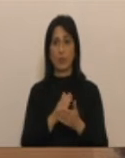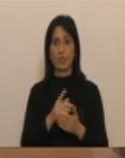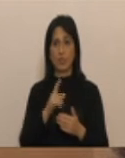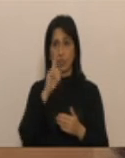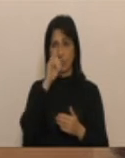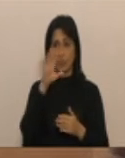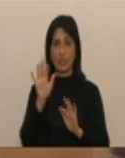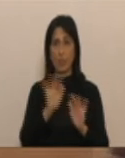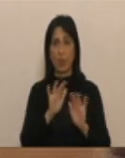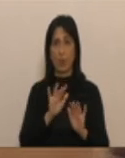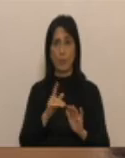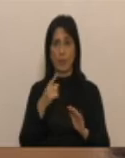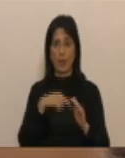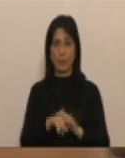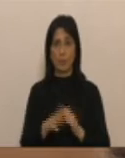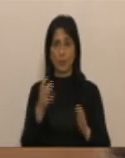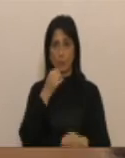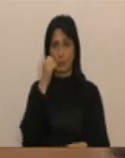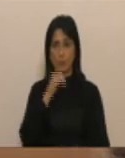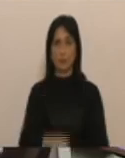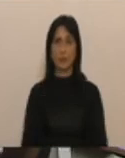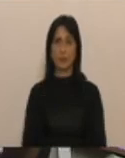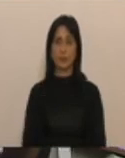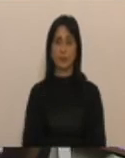ცნობილი მოვლენების შემდეგ? დიდი მადლობა.